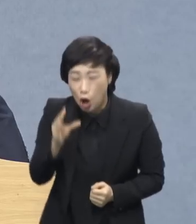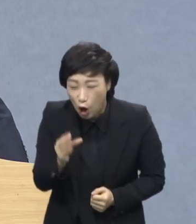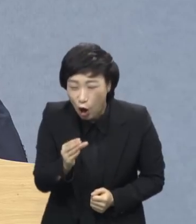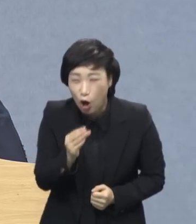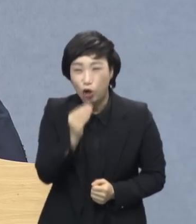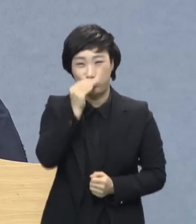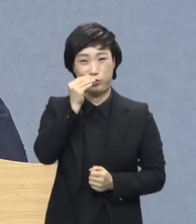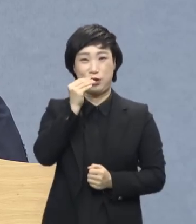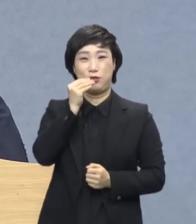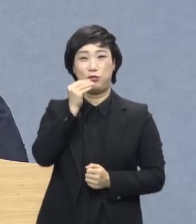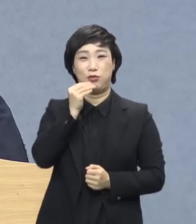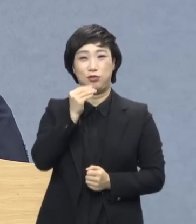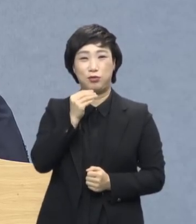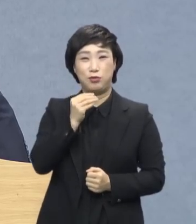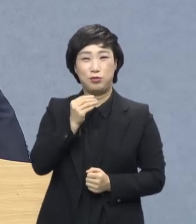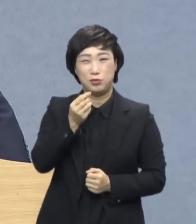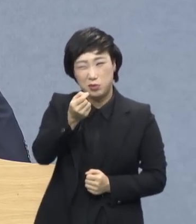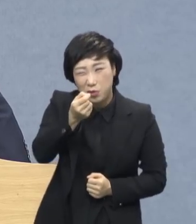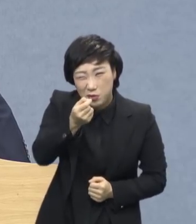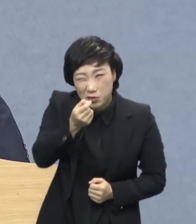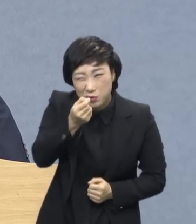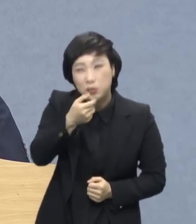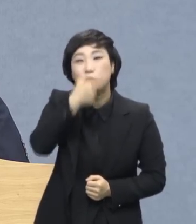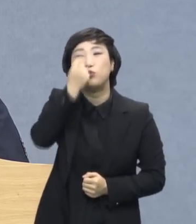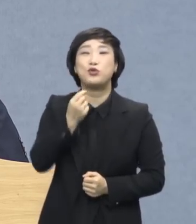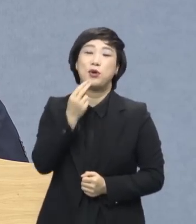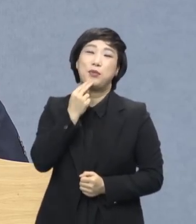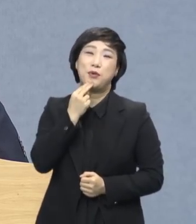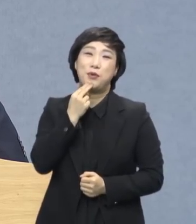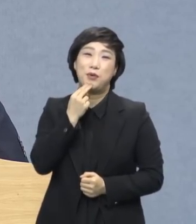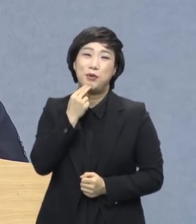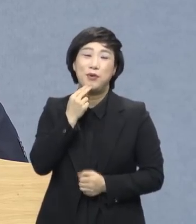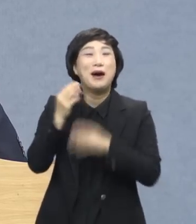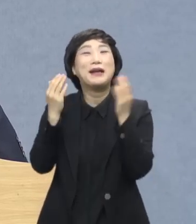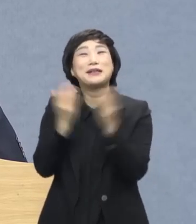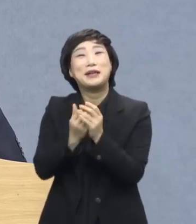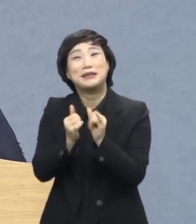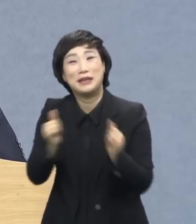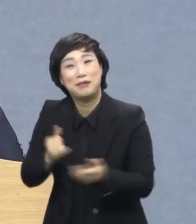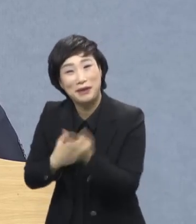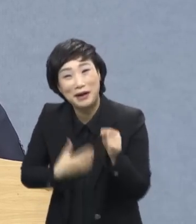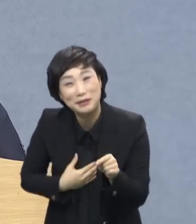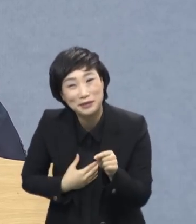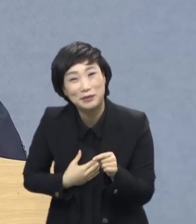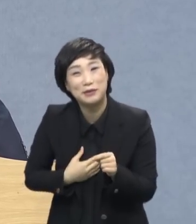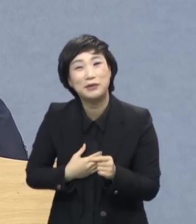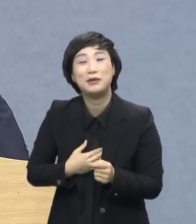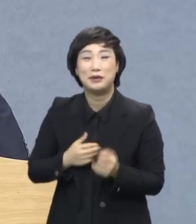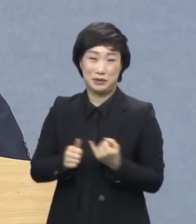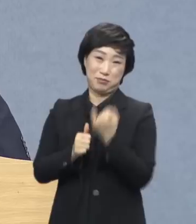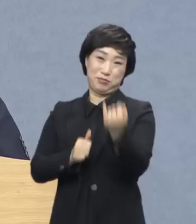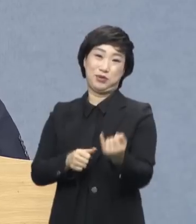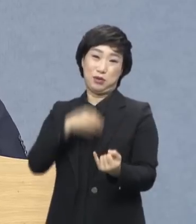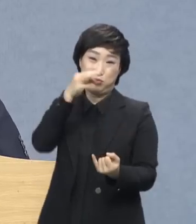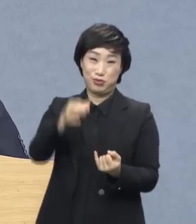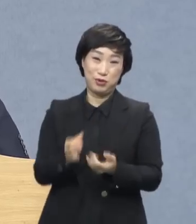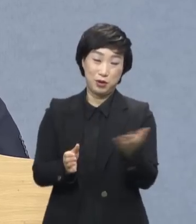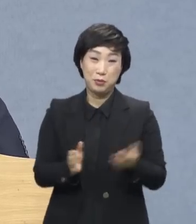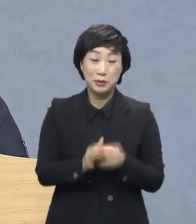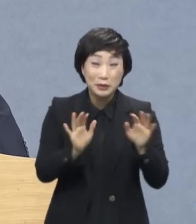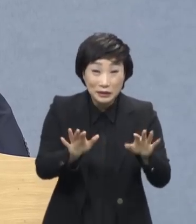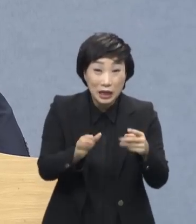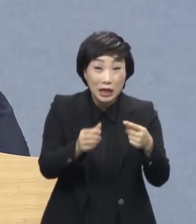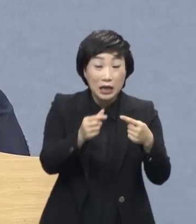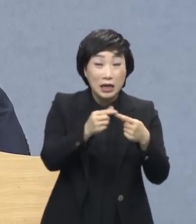거룩하고 흠도 없고 점도 없는 사람이다. 그럼 어떻게 지정 위에